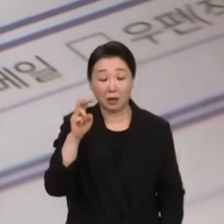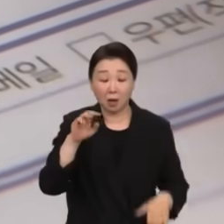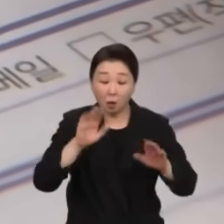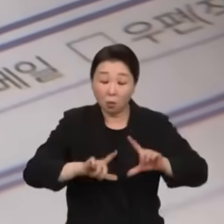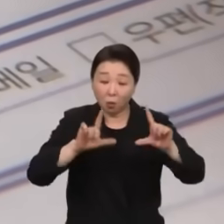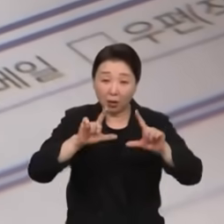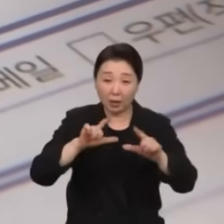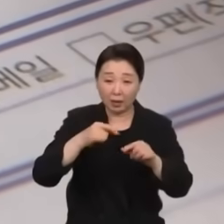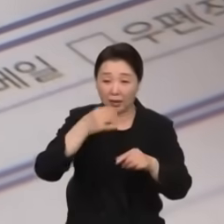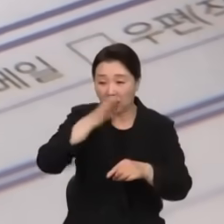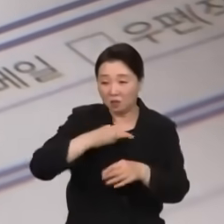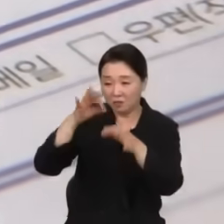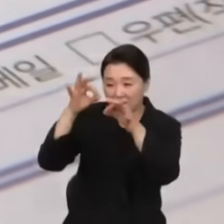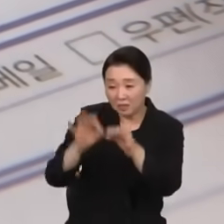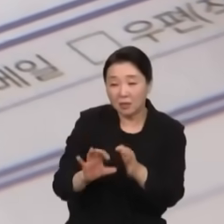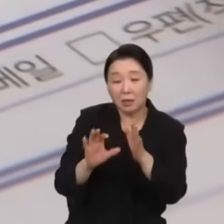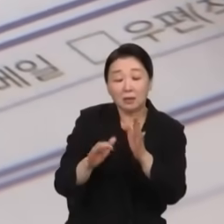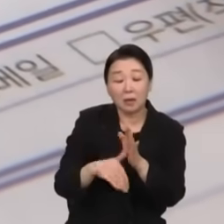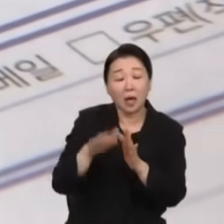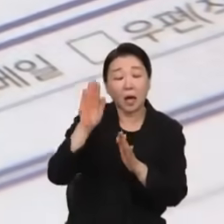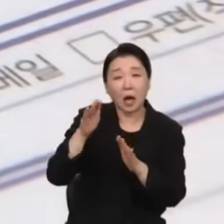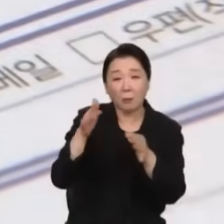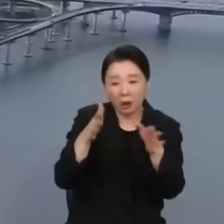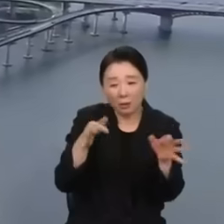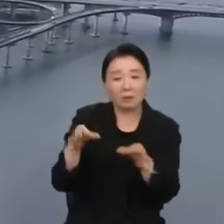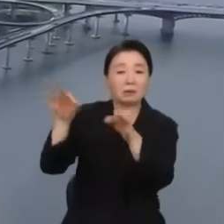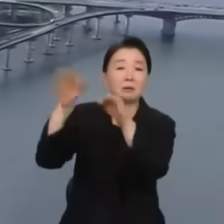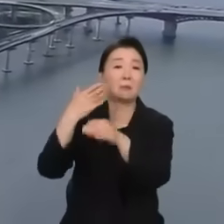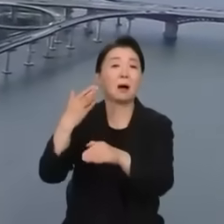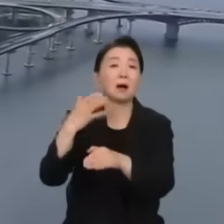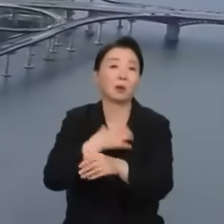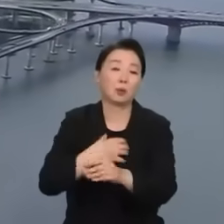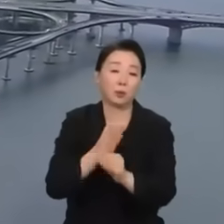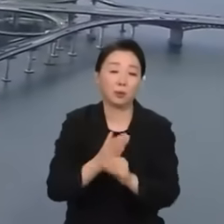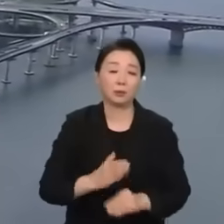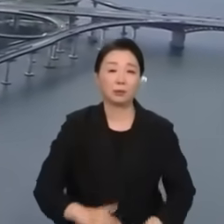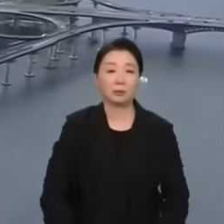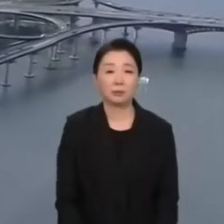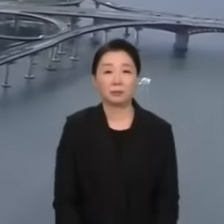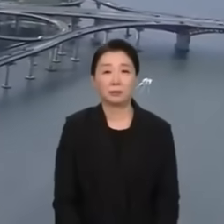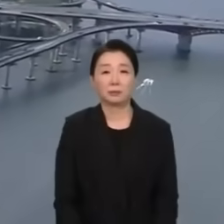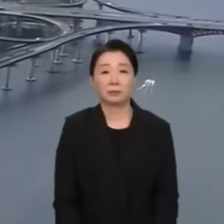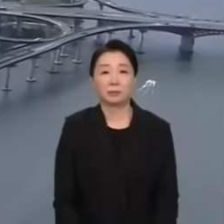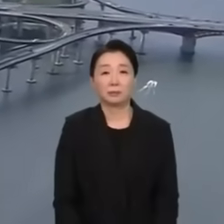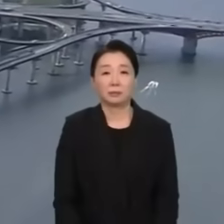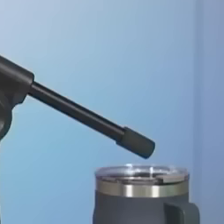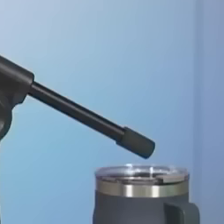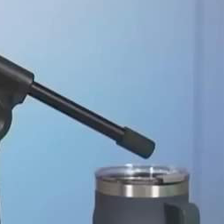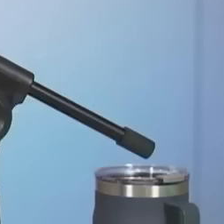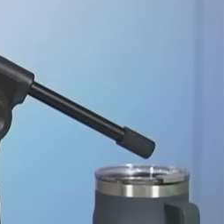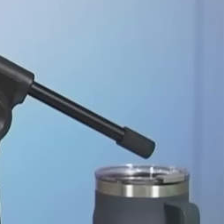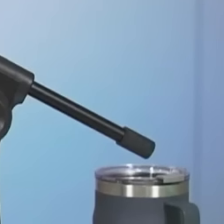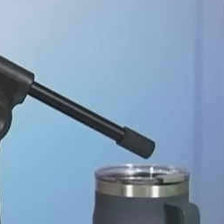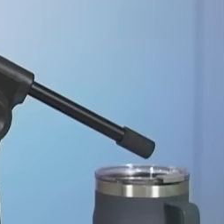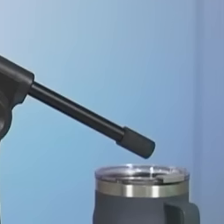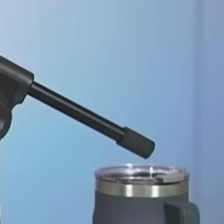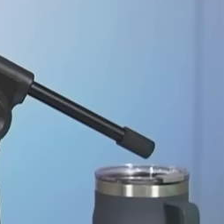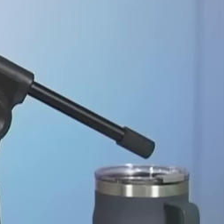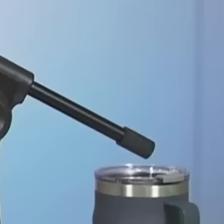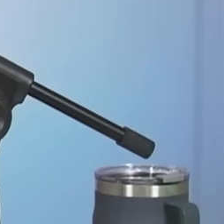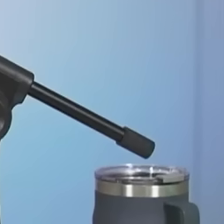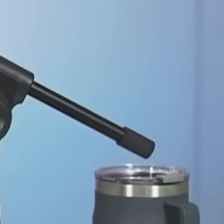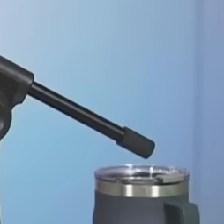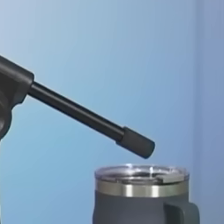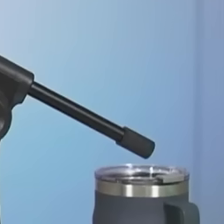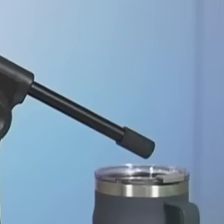보여지고 집값 상승 변수로 작용할 전망입니다 JTBC 공다 3입니다 마지막 소식은 종부세 얘기